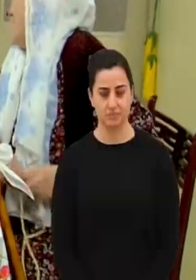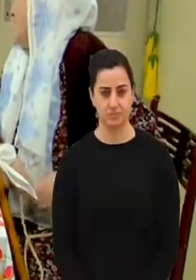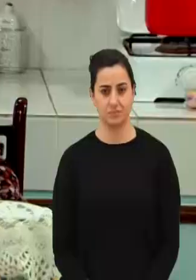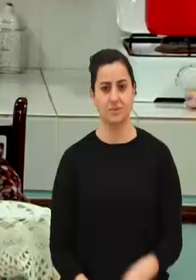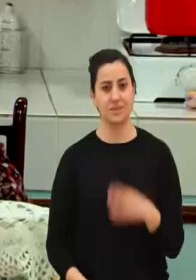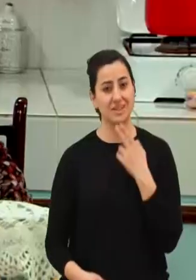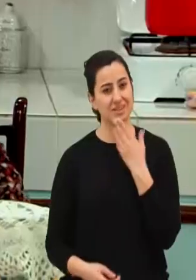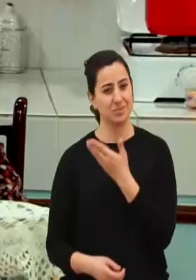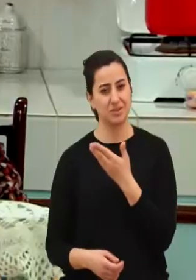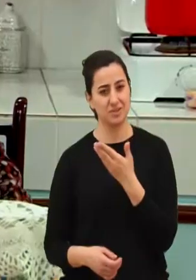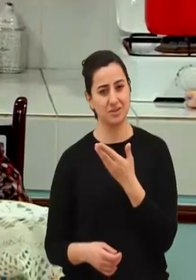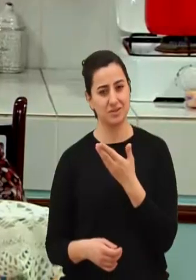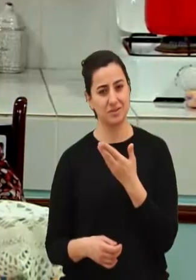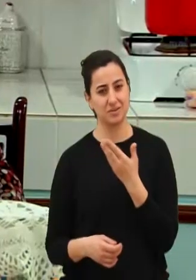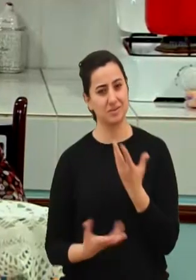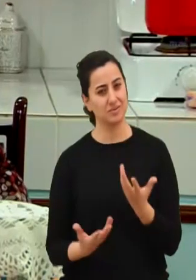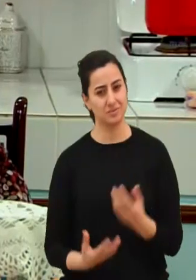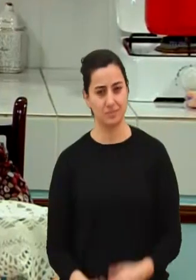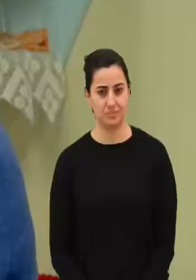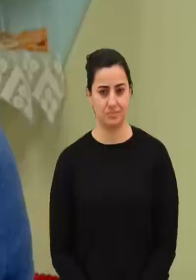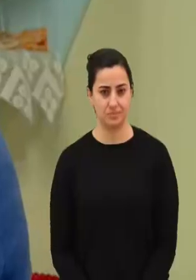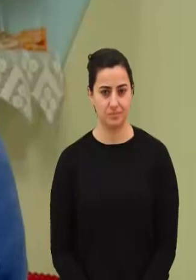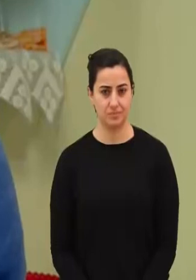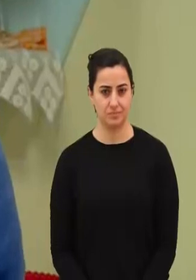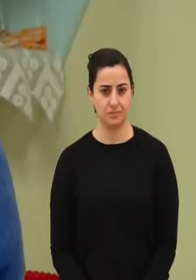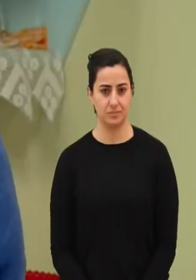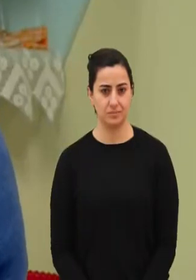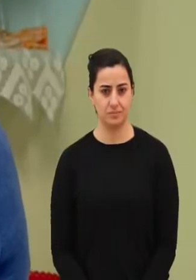Kız biraz o sanık bilir misin cani?